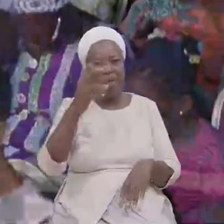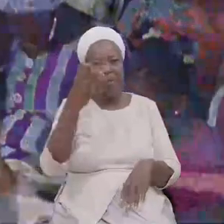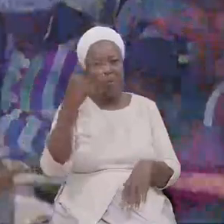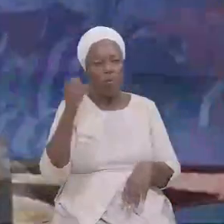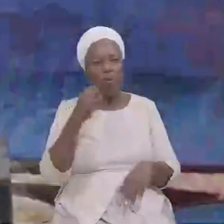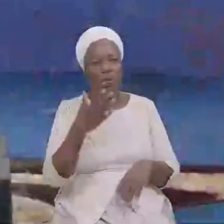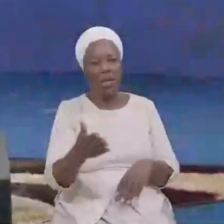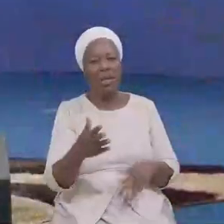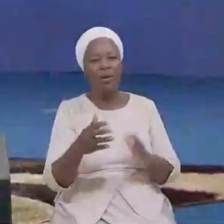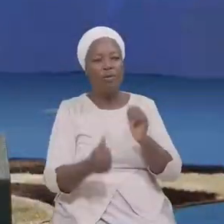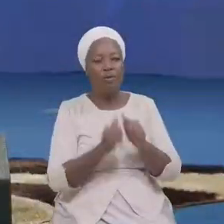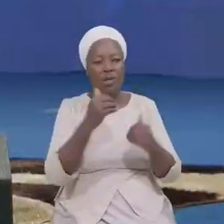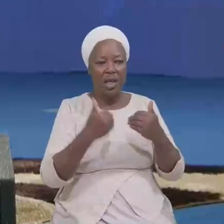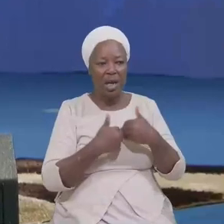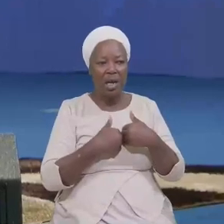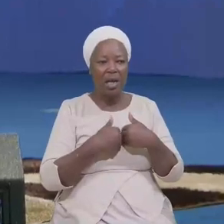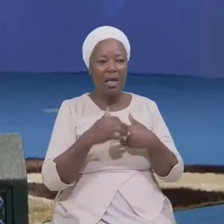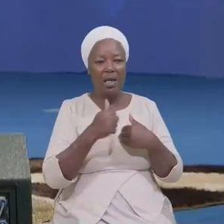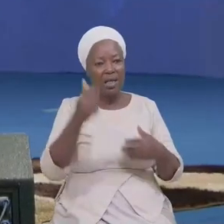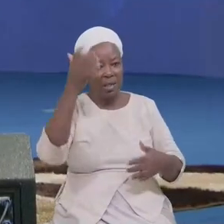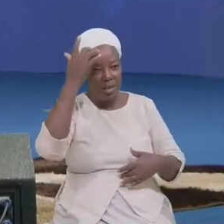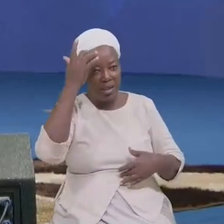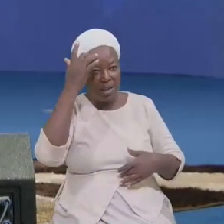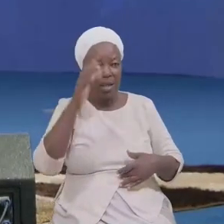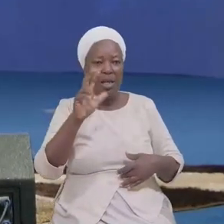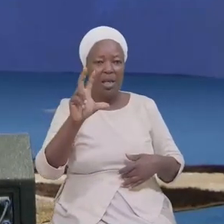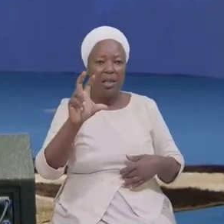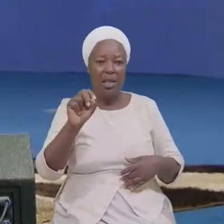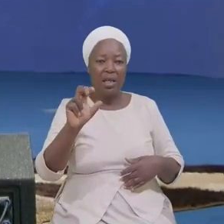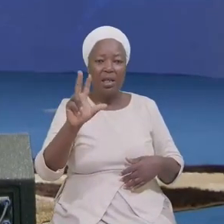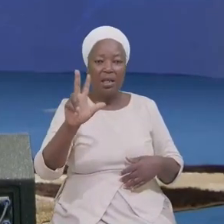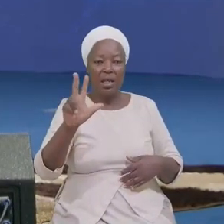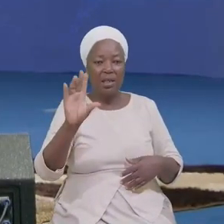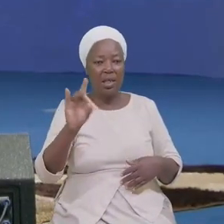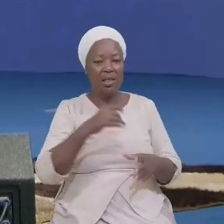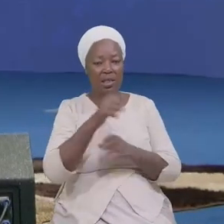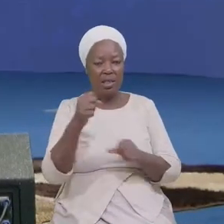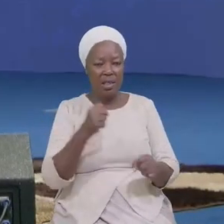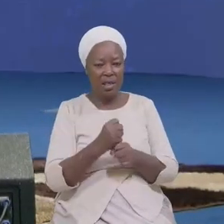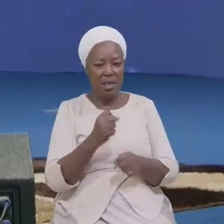Là se trouvait un homme malade depuis 38 ans.